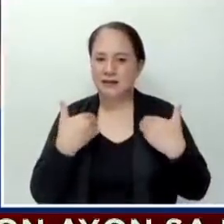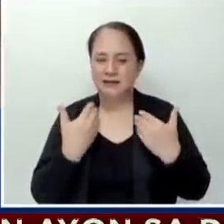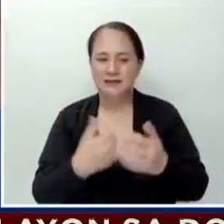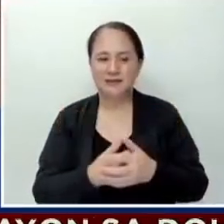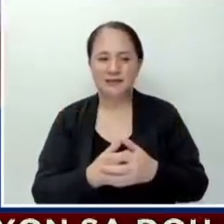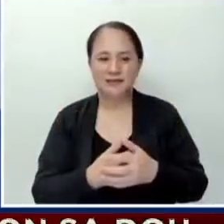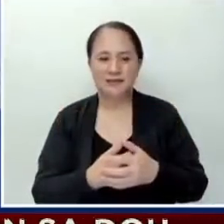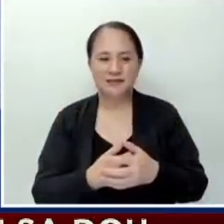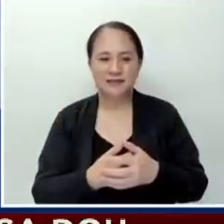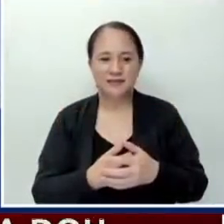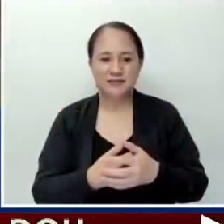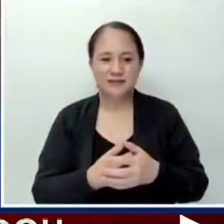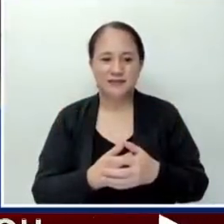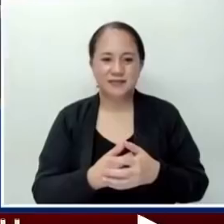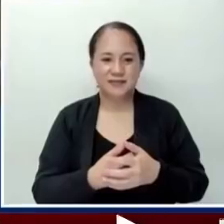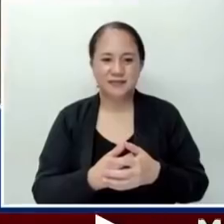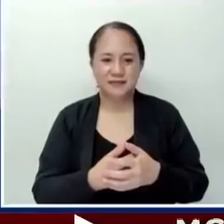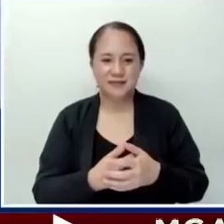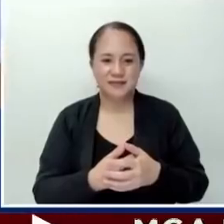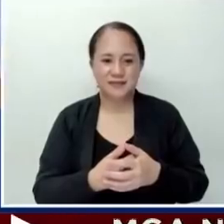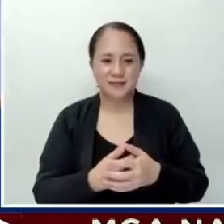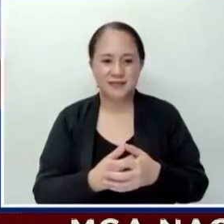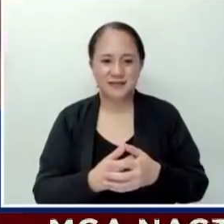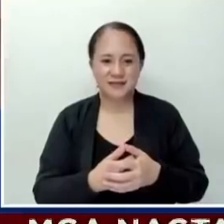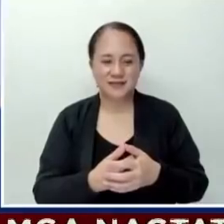Pasko, Rubino, palapakan po ulit!